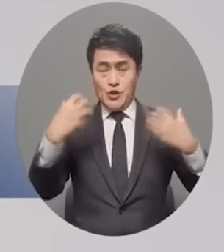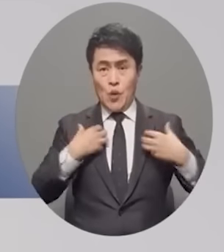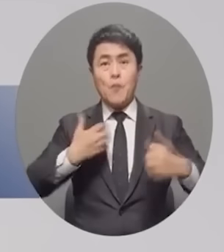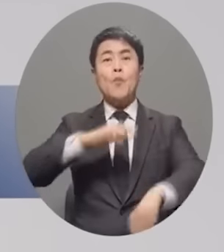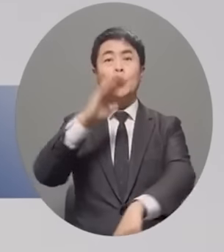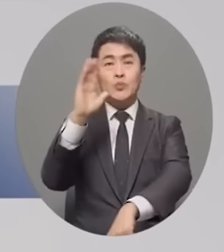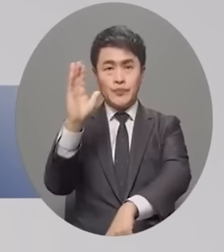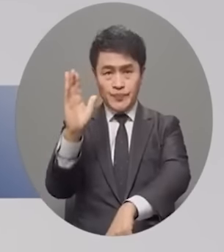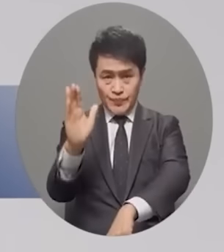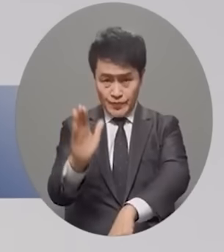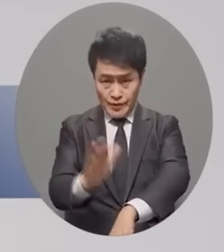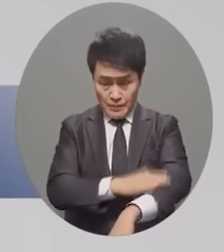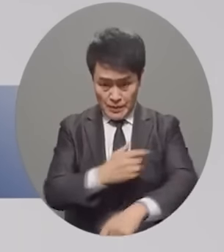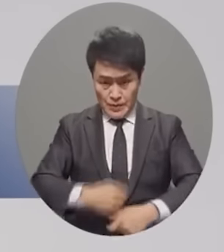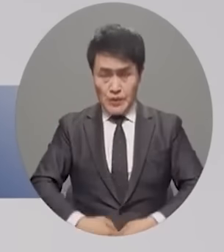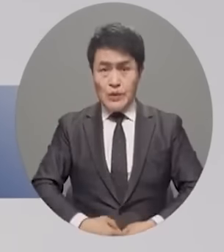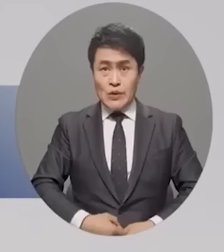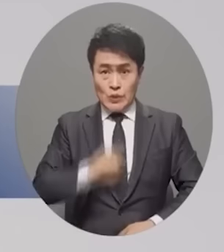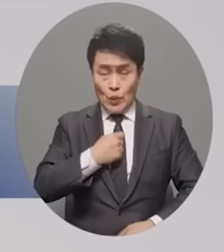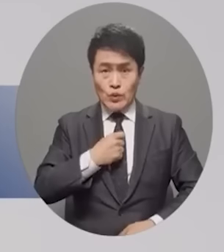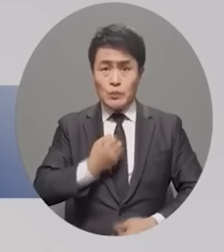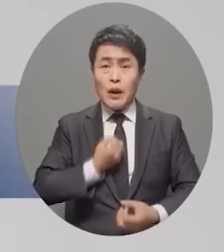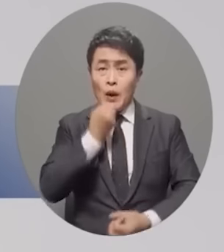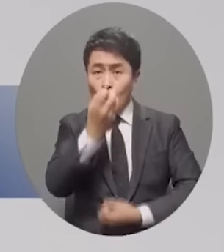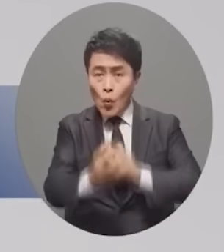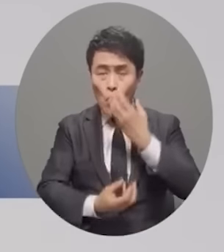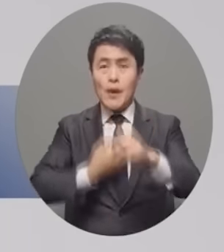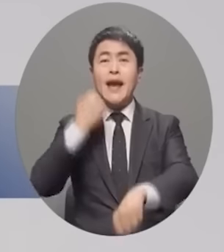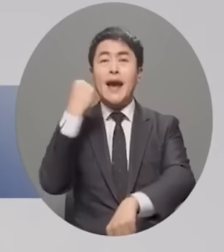잘못은 솔직하게 고백하겠습니다.